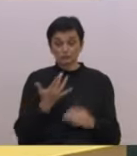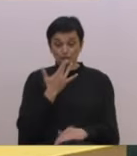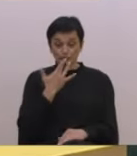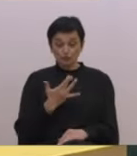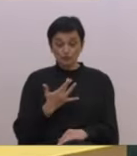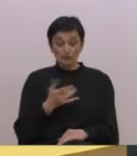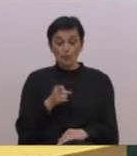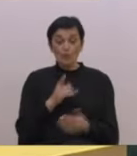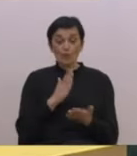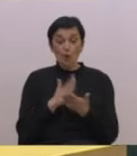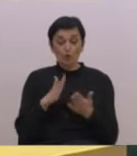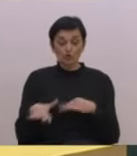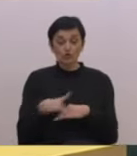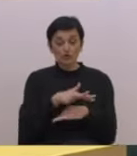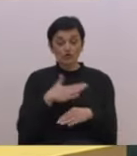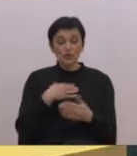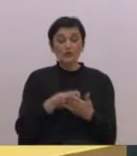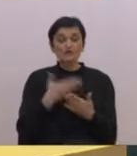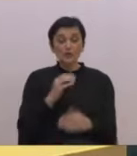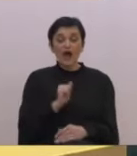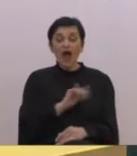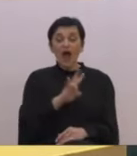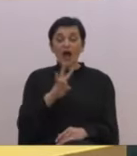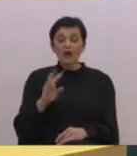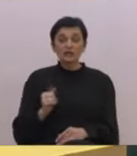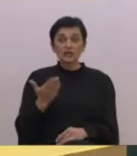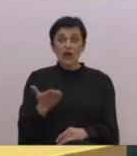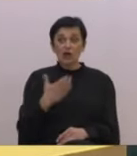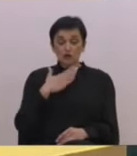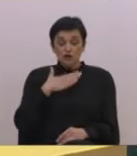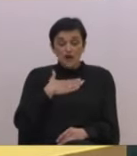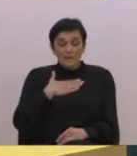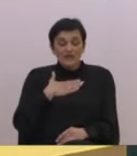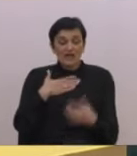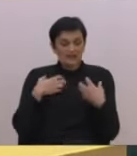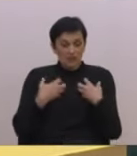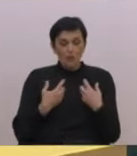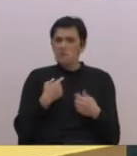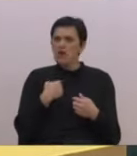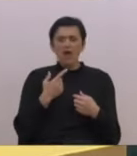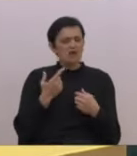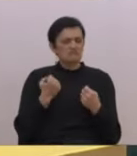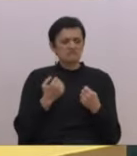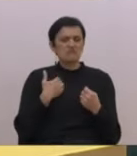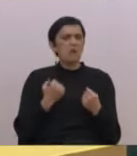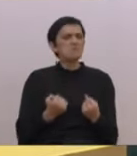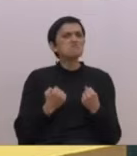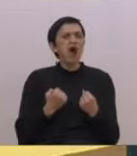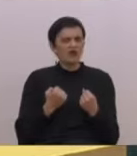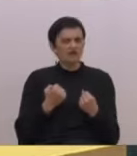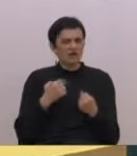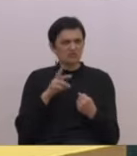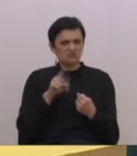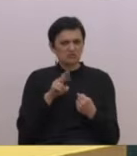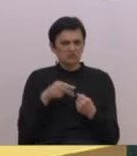არის ისეთი სფერო, შემოძვირფასო ანა, რომელიც ახლა ჩემ დასამწუხაროდ მე მაგრა გამისტორდებოდა, რომ უმრავლესობა ქალები იყოთ.